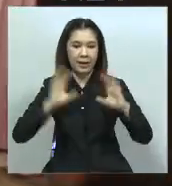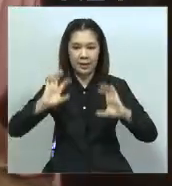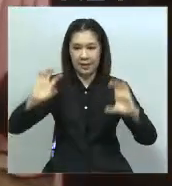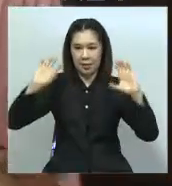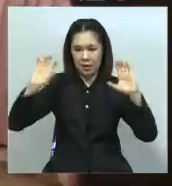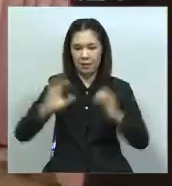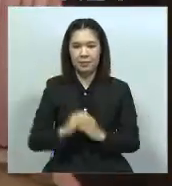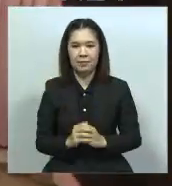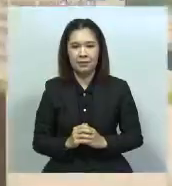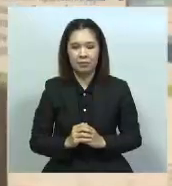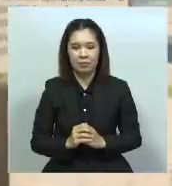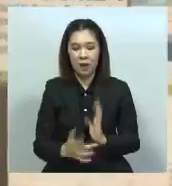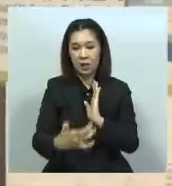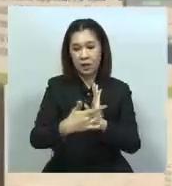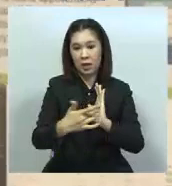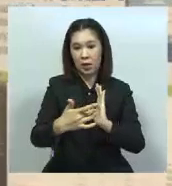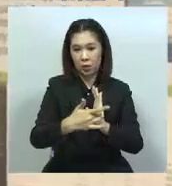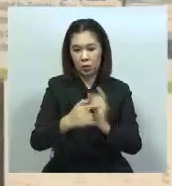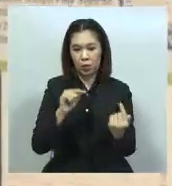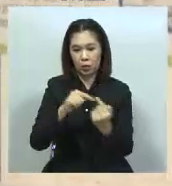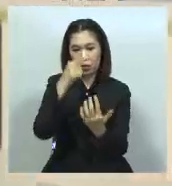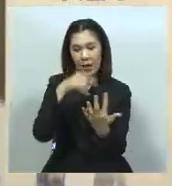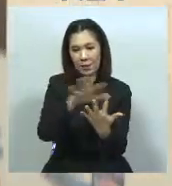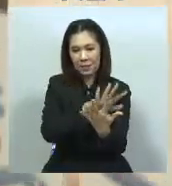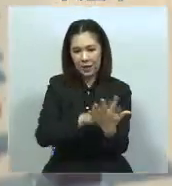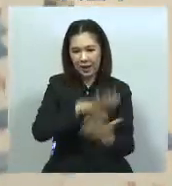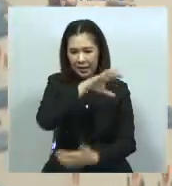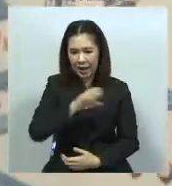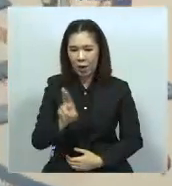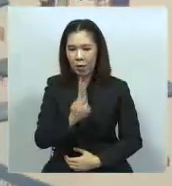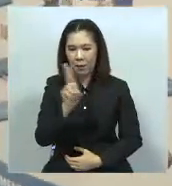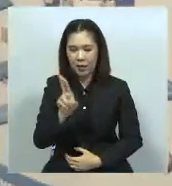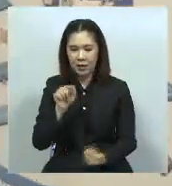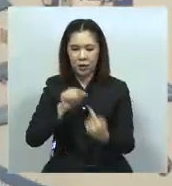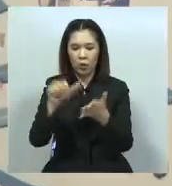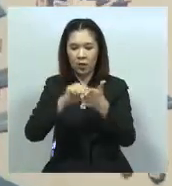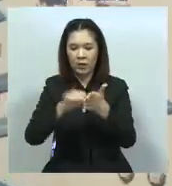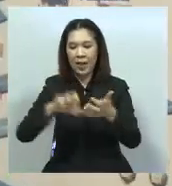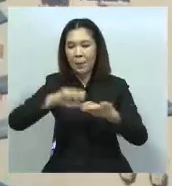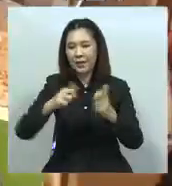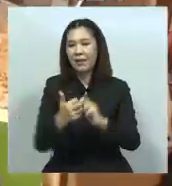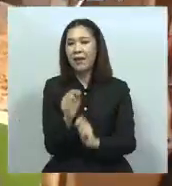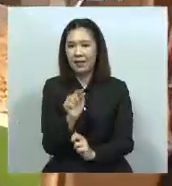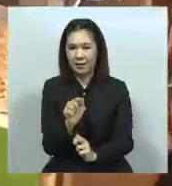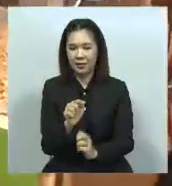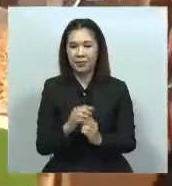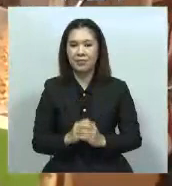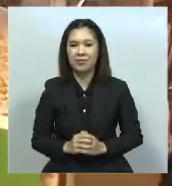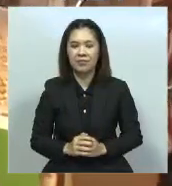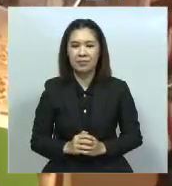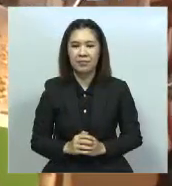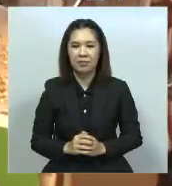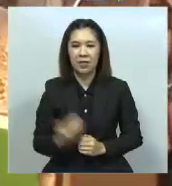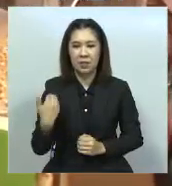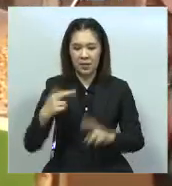วก็การแสดงถึงเทคโนโลยีบางส่วนของไทยนะครับที่นำมาใช้ในการแก้ไขปัญหาการทำประมงผิดกฎหมายรวมไปถึงนะครับมีการ